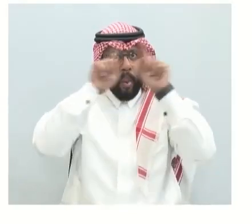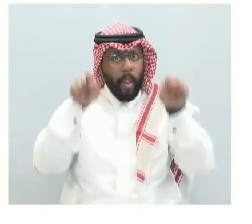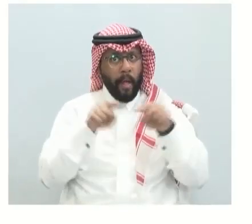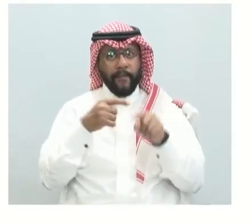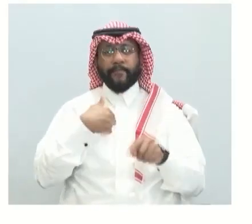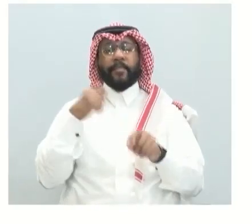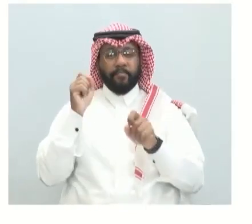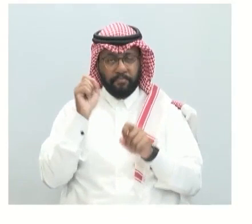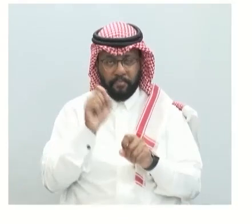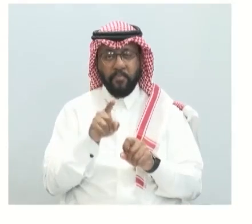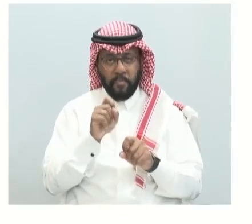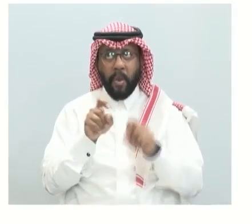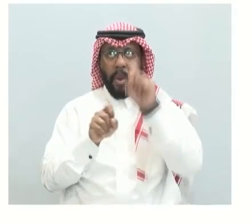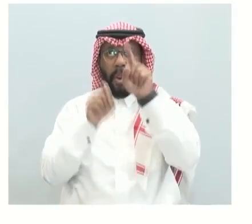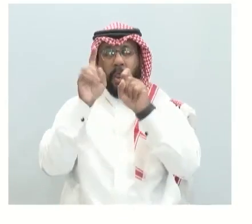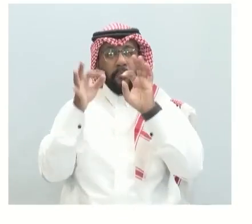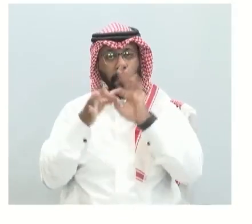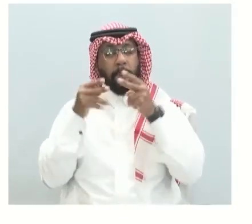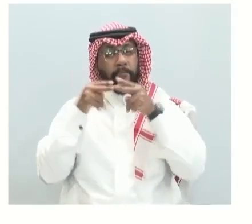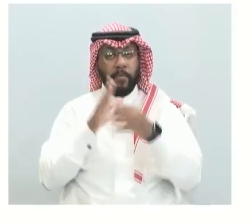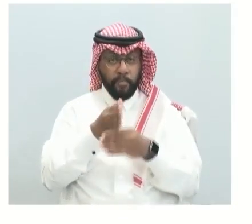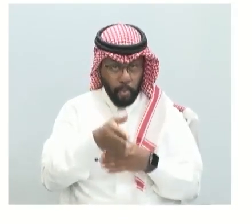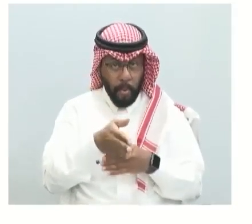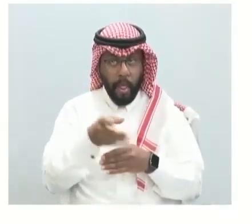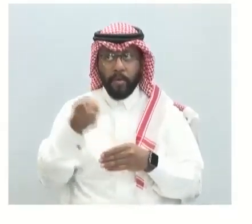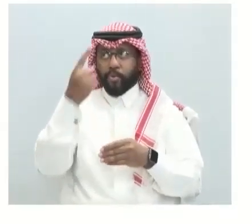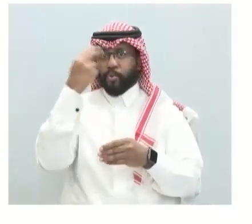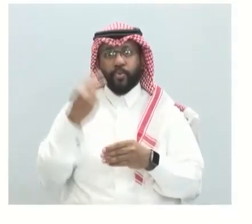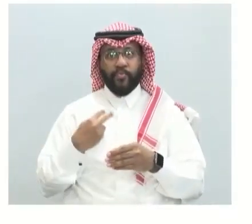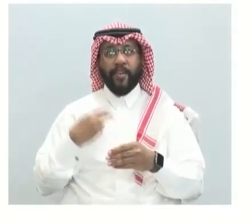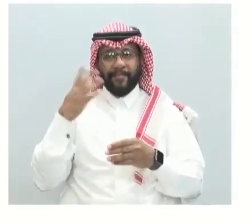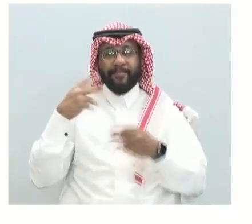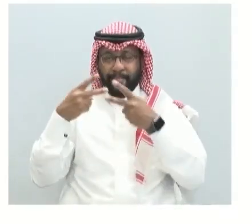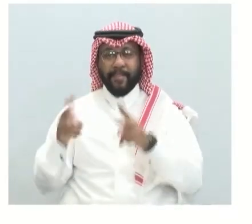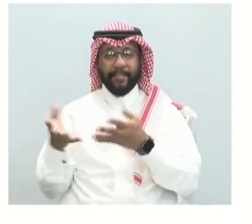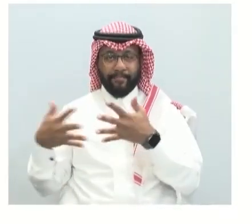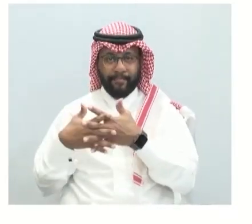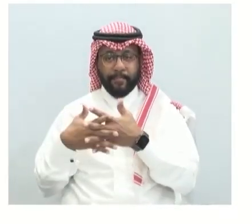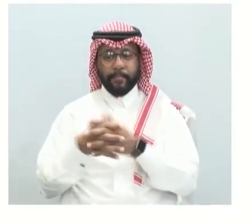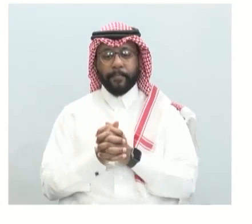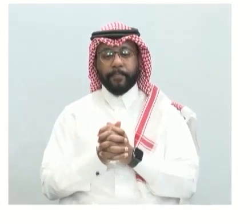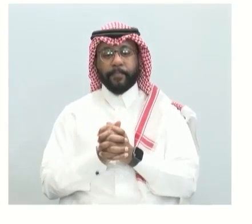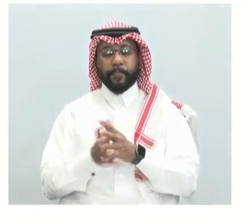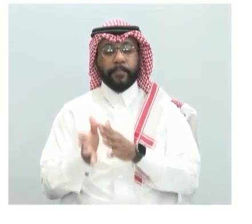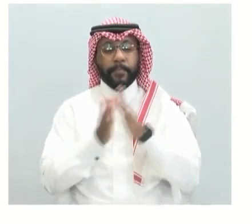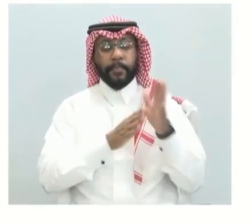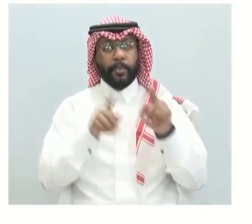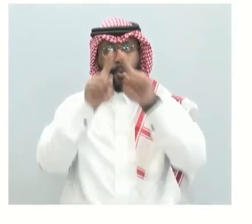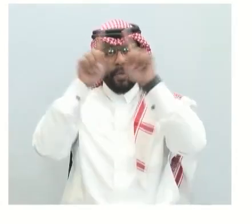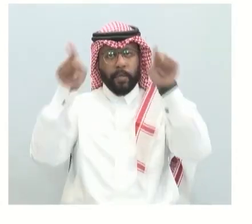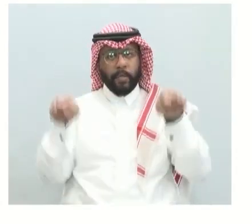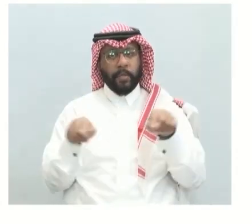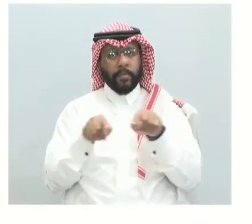ان يعرف الاخرون اذا كنت او موجوده ومتصله بالانترنت كيف يتم تعيين الحاله او